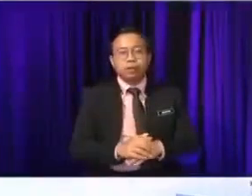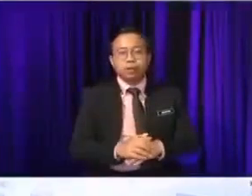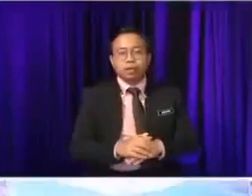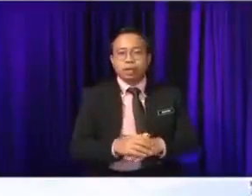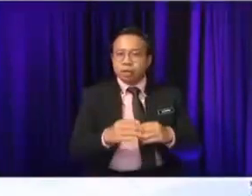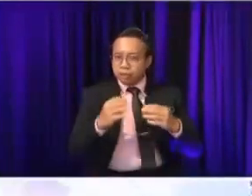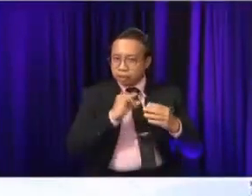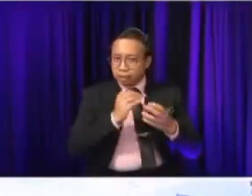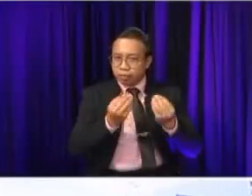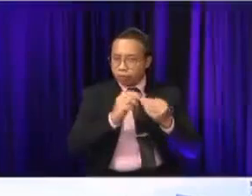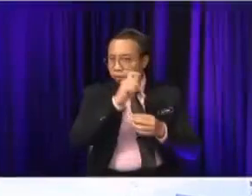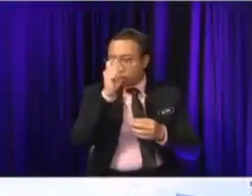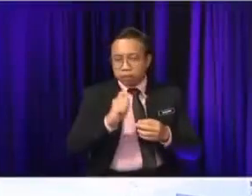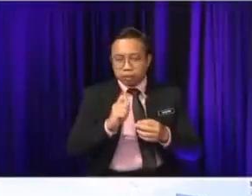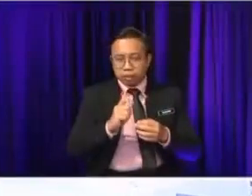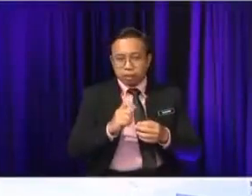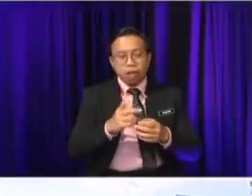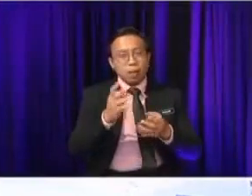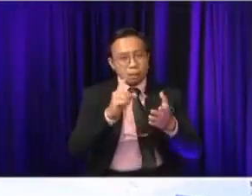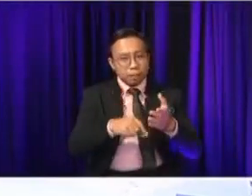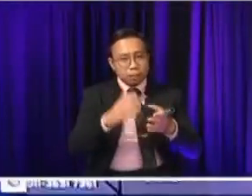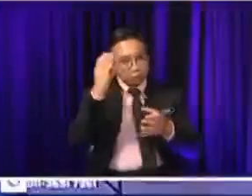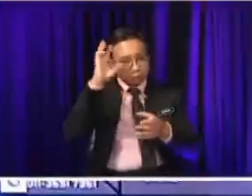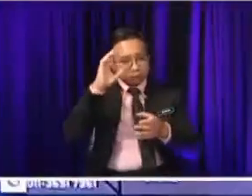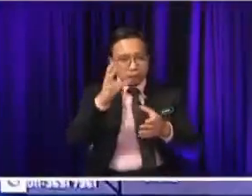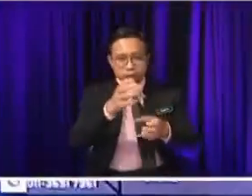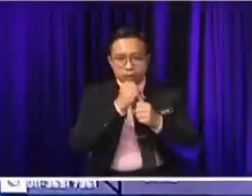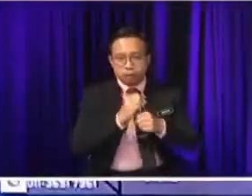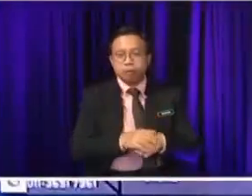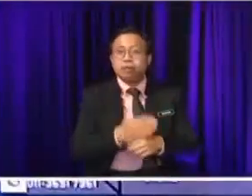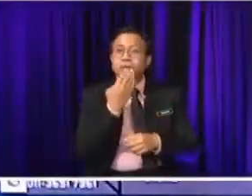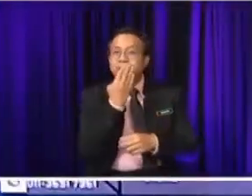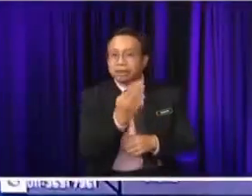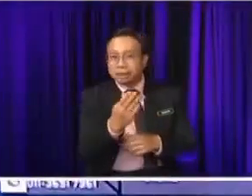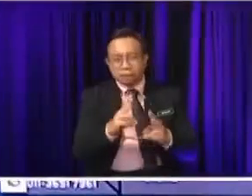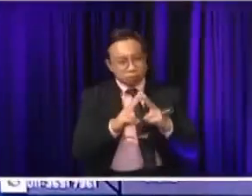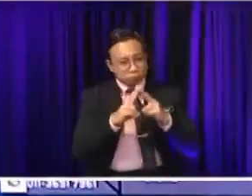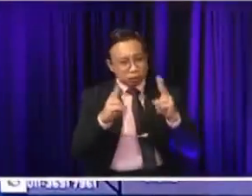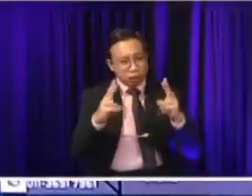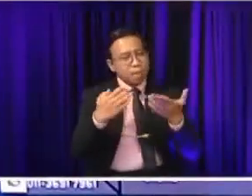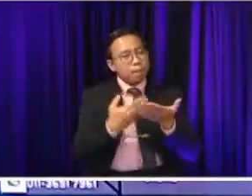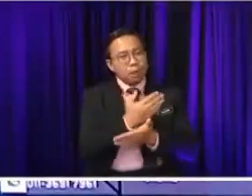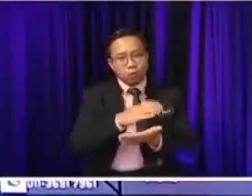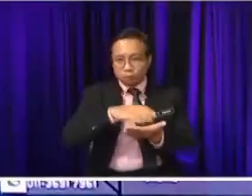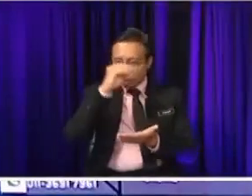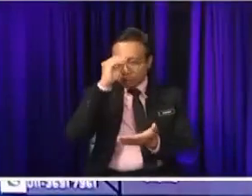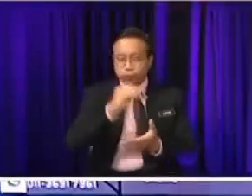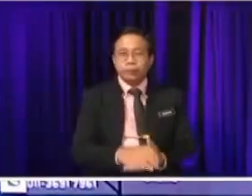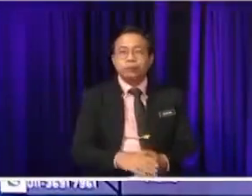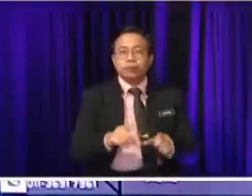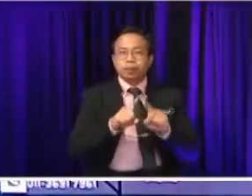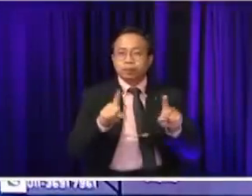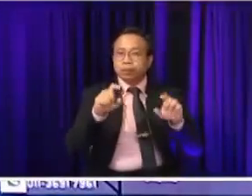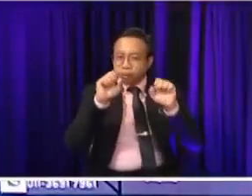Bagaimanakah prestasi keseluruhan Terima kasih memang sangat walaupun baru belajar tapi